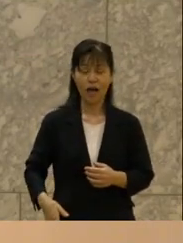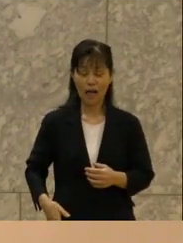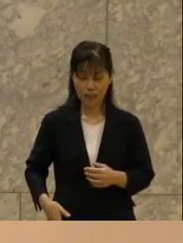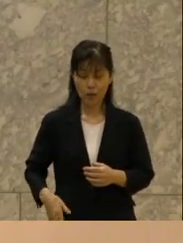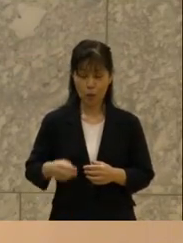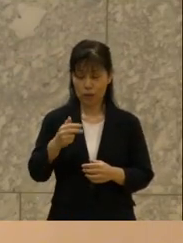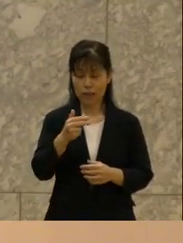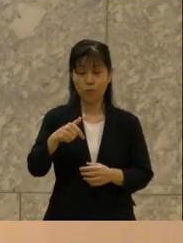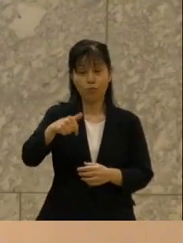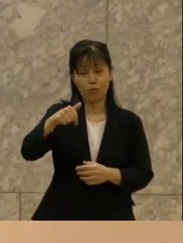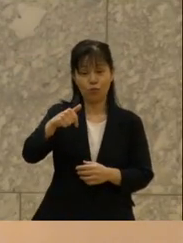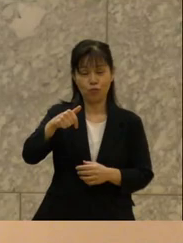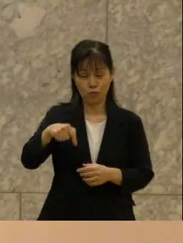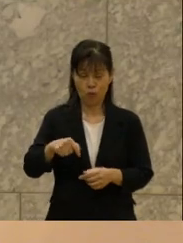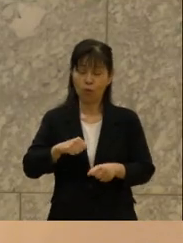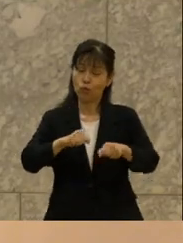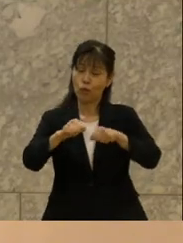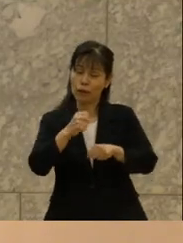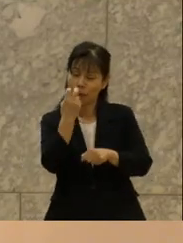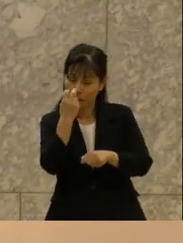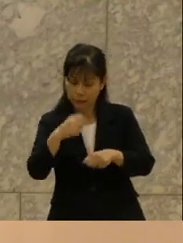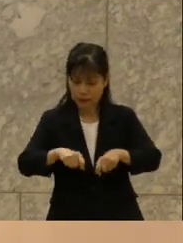ちょっと飲んでよしこの溝も飲むことはないと思ってはいなんかその足にチップが付いてるのでそのチップの動作確認のラインをあと超えるだけみたいなところで